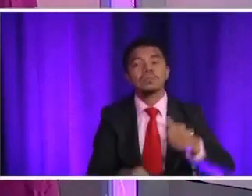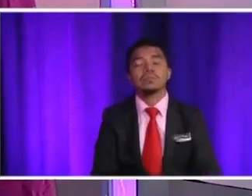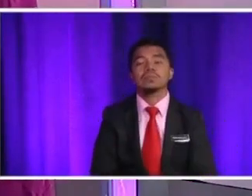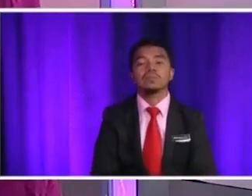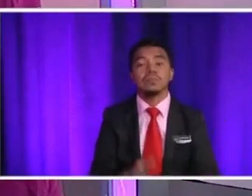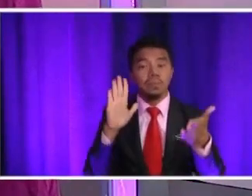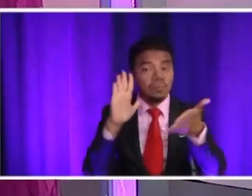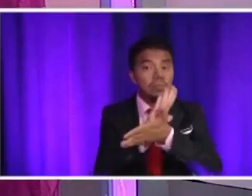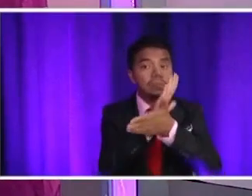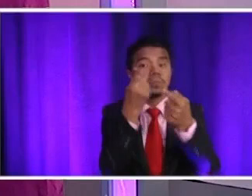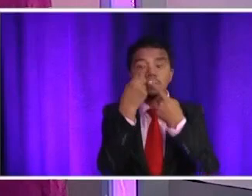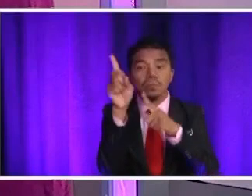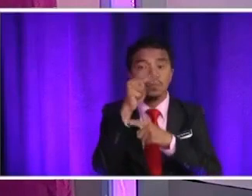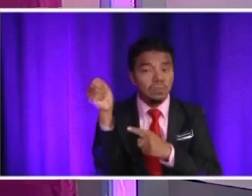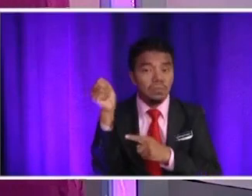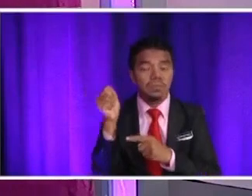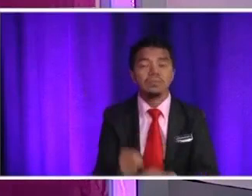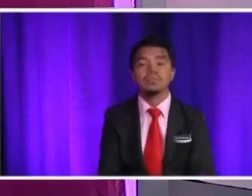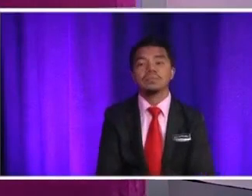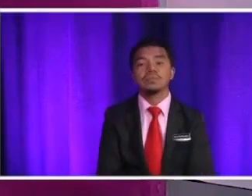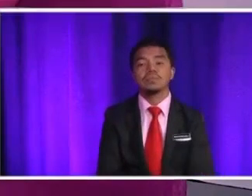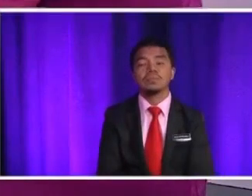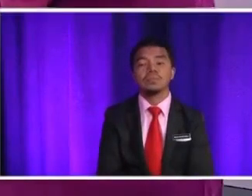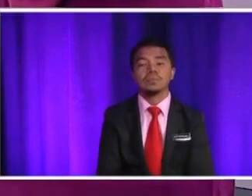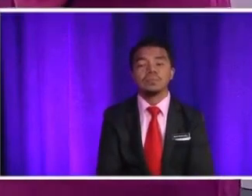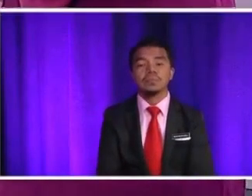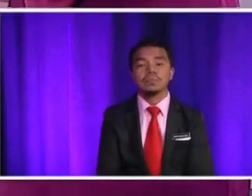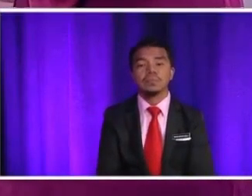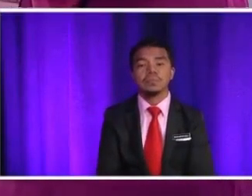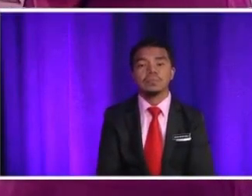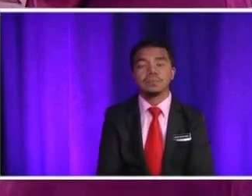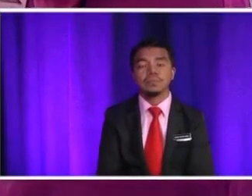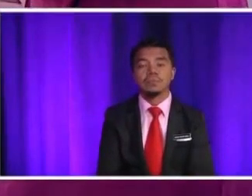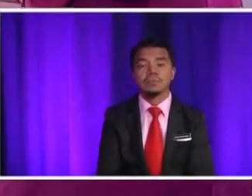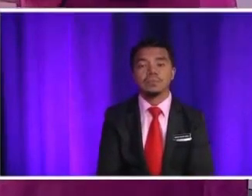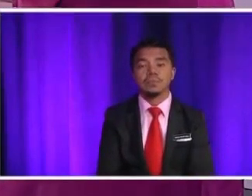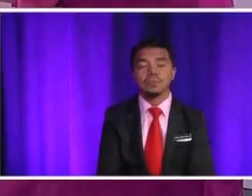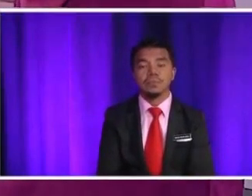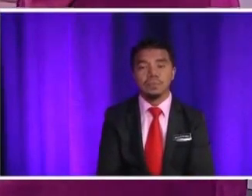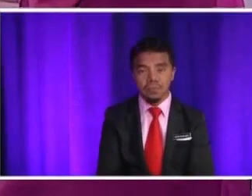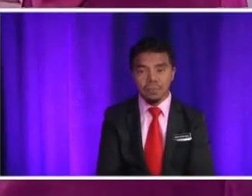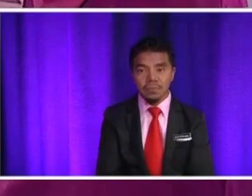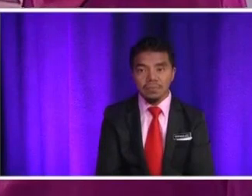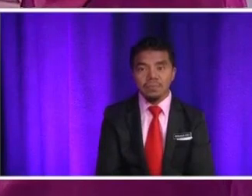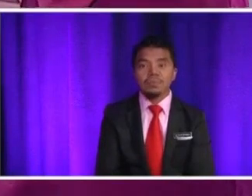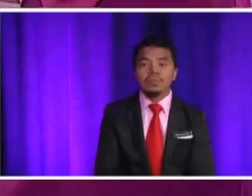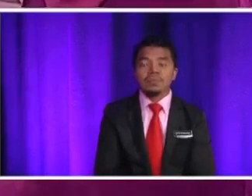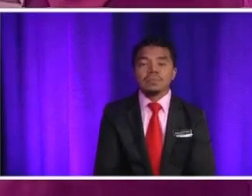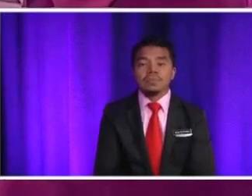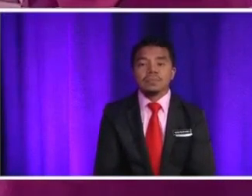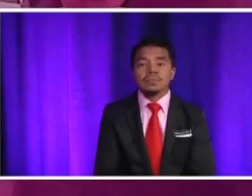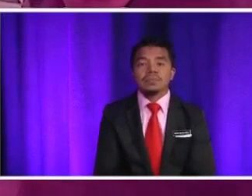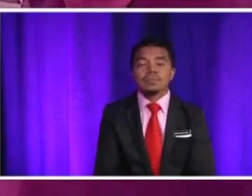kertas jawapan. Jadi kalau kita tulis tadi seperti mana yang telah saya tunjukkan tadi